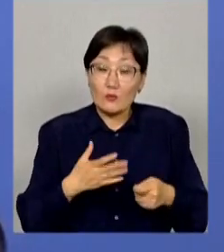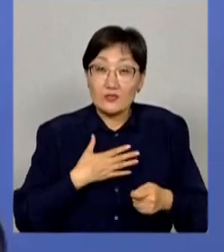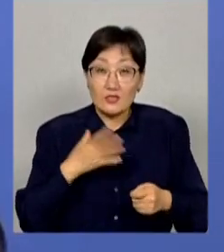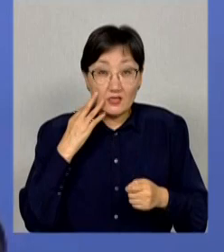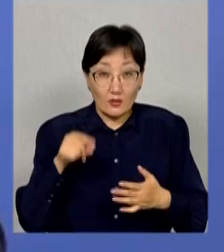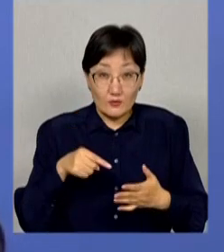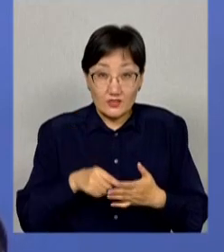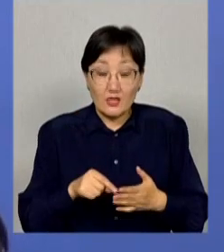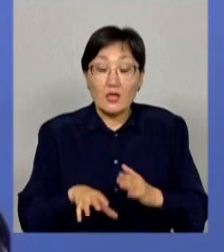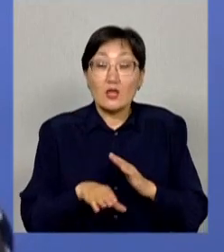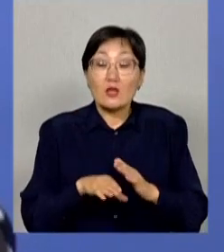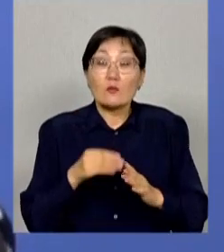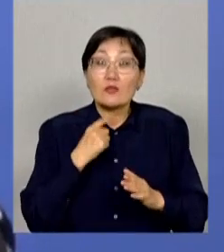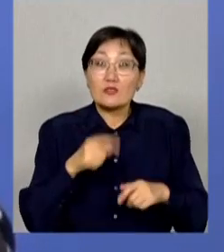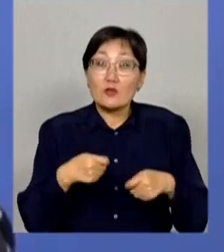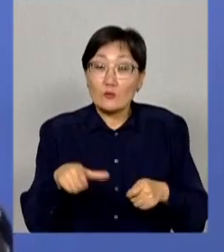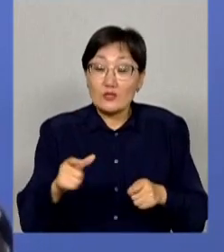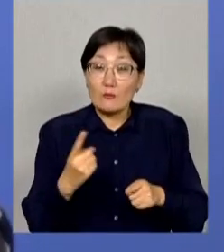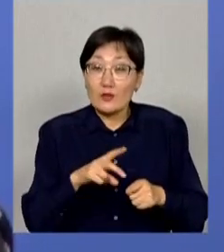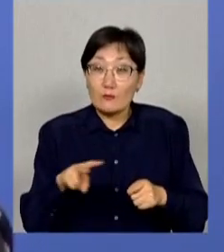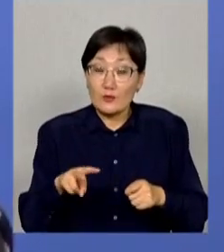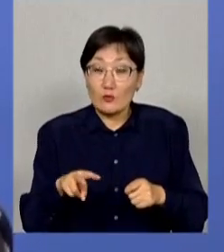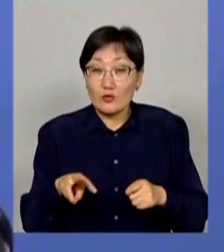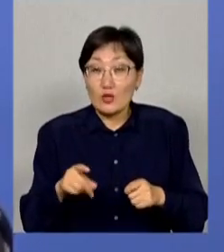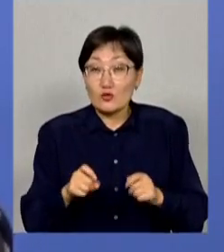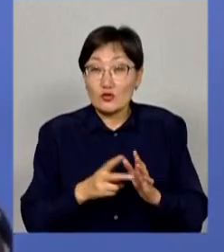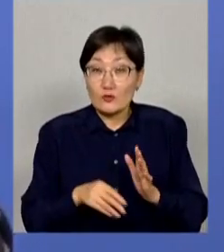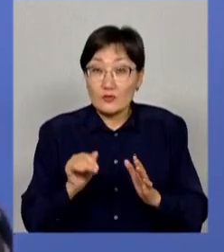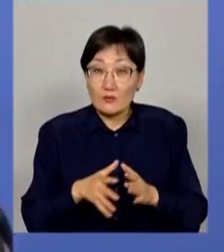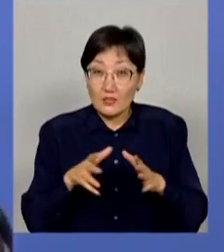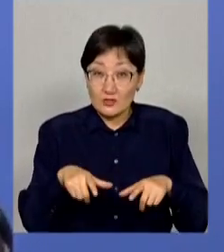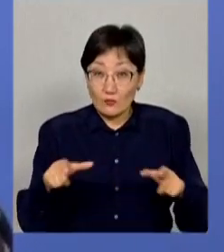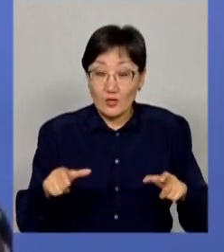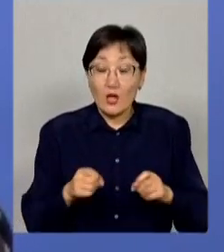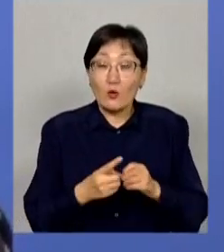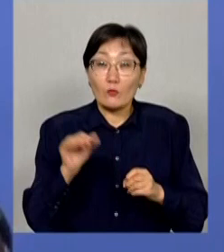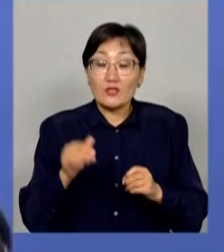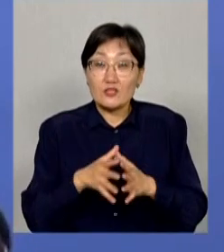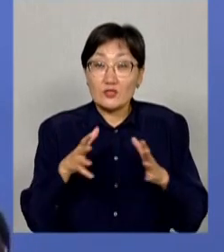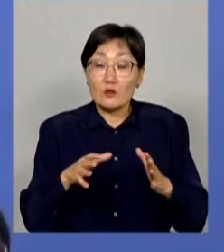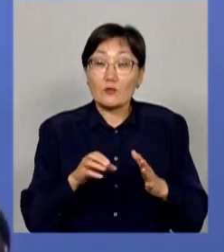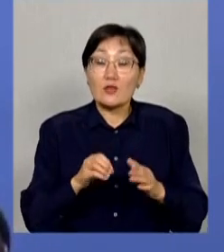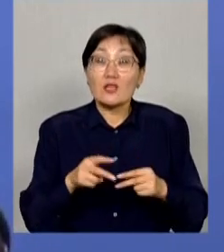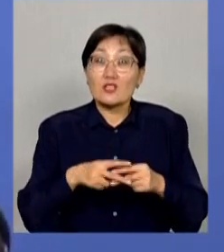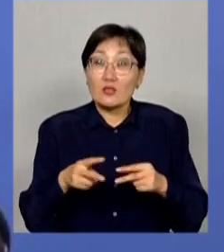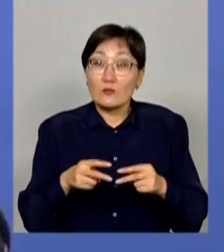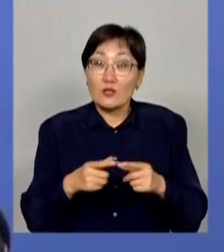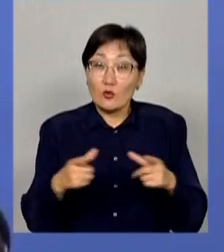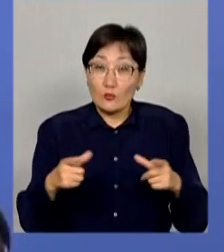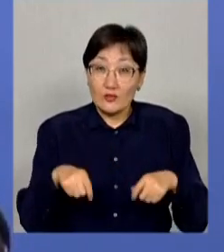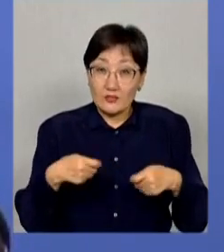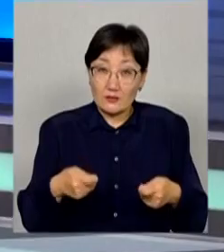Алматы қаласында сайлаушылар саны 1 170 000-нан асты. Сайлау учаскелеріне барлығы 11 000-нан аса есептен шығару куәліктері